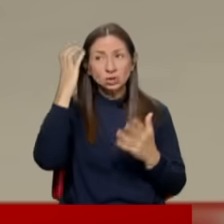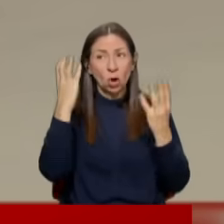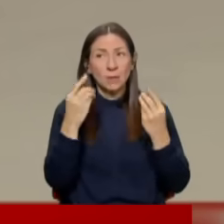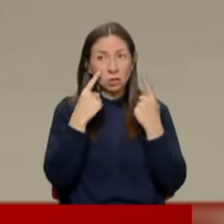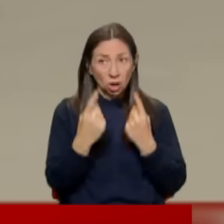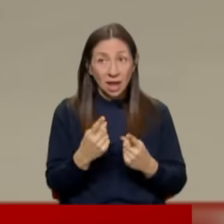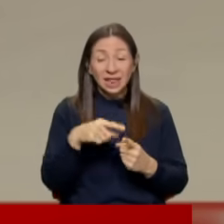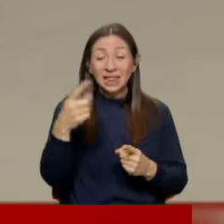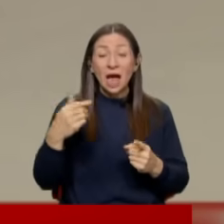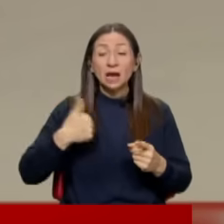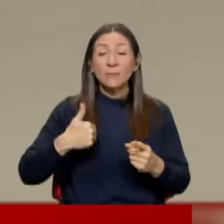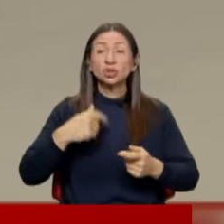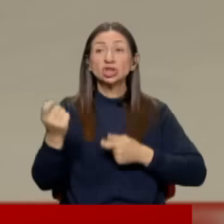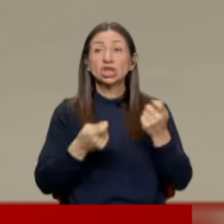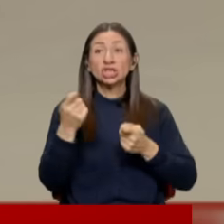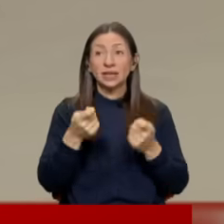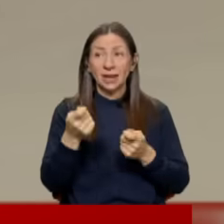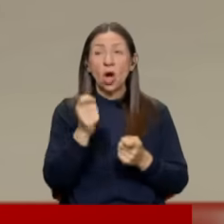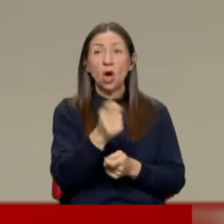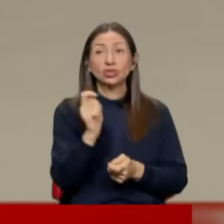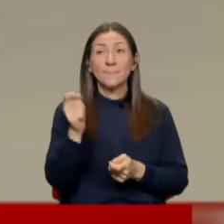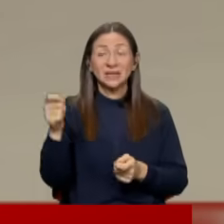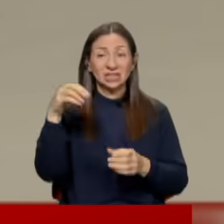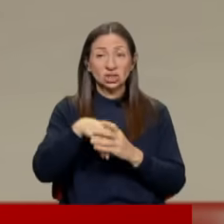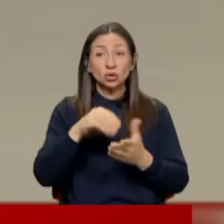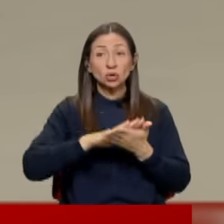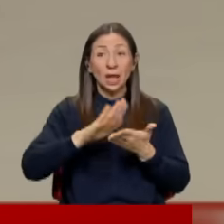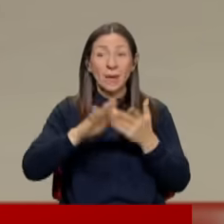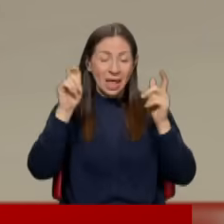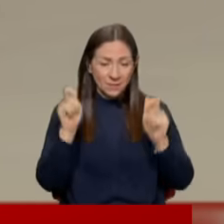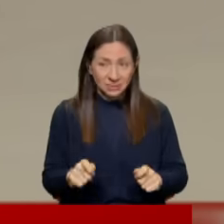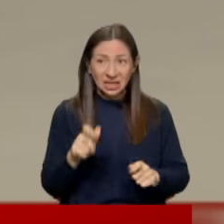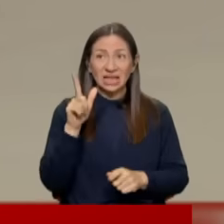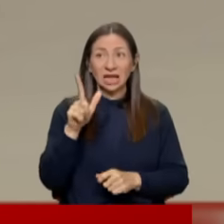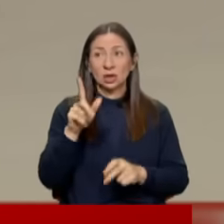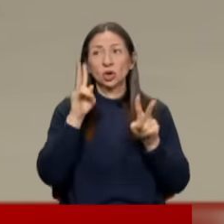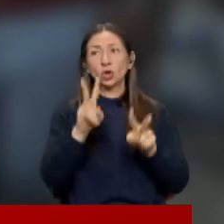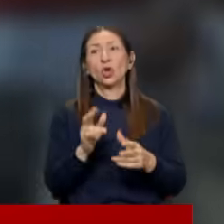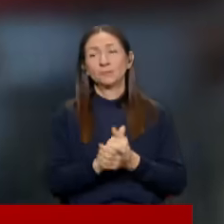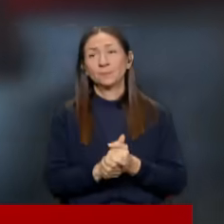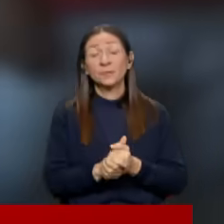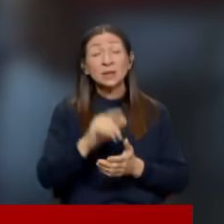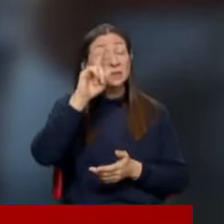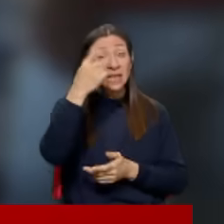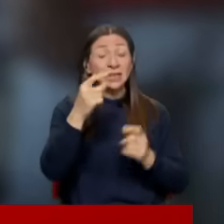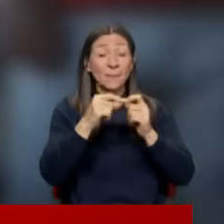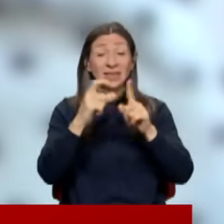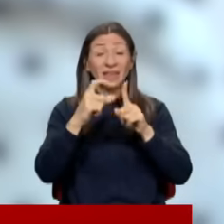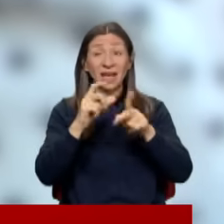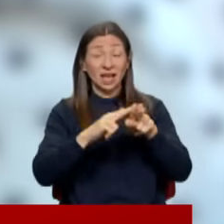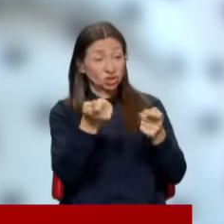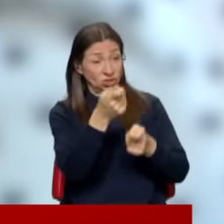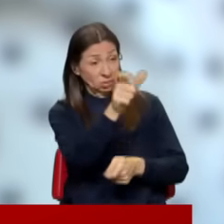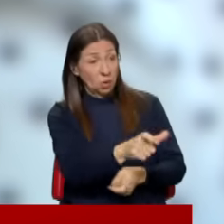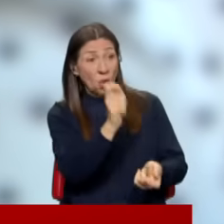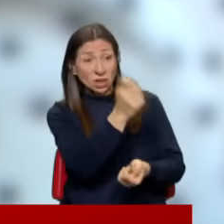üzere diğer kamu çalışanlarına da ödenmesi için düzenleme yapılması gerekli görülmektedir. Sadece BDDK